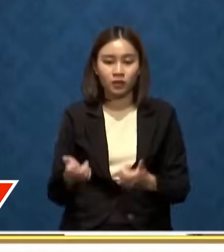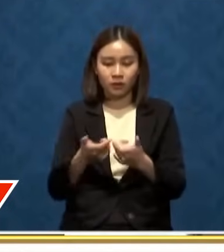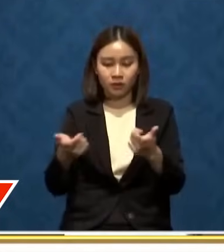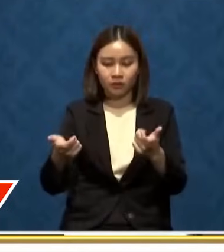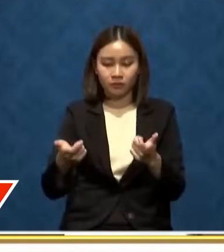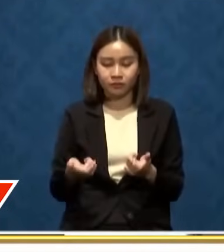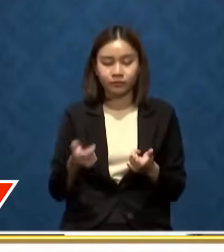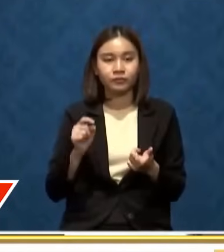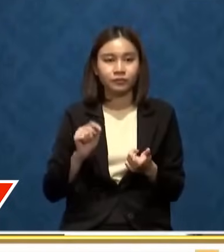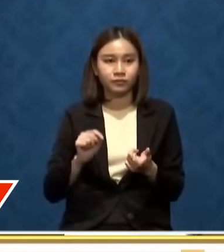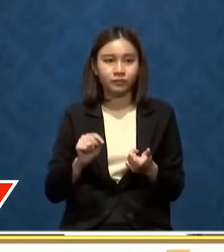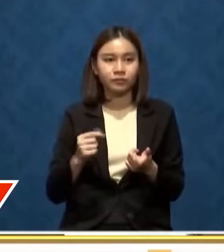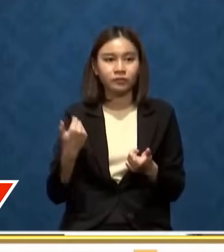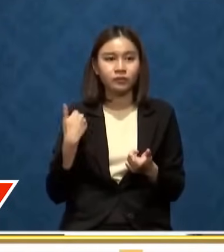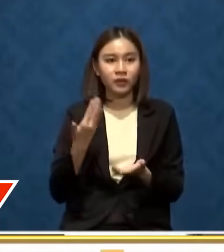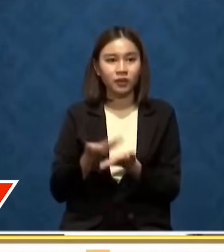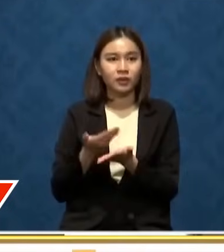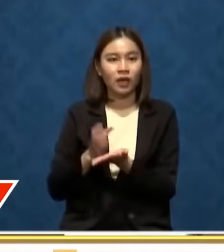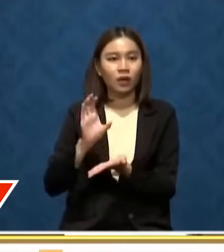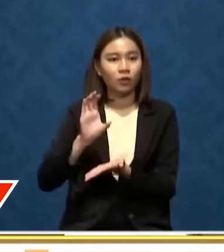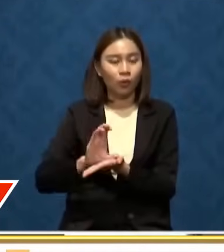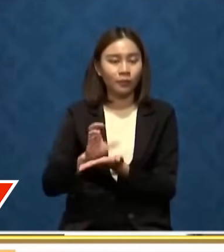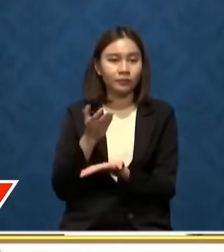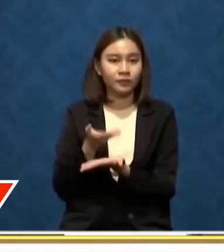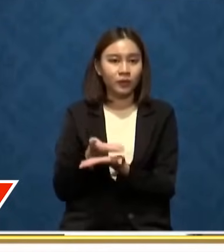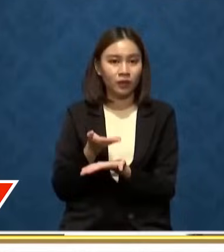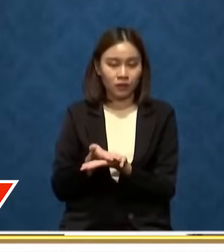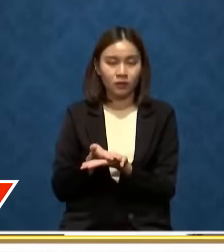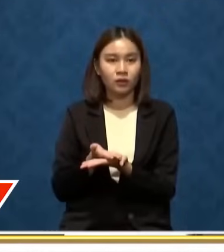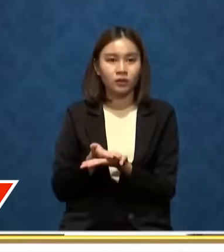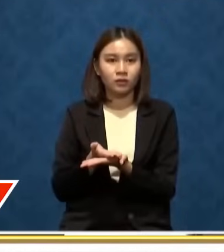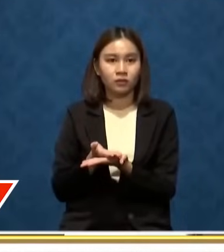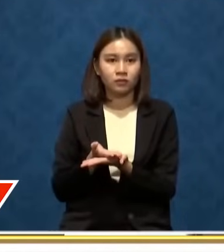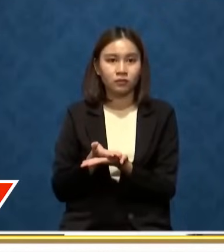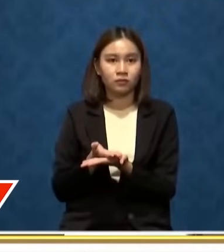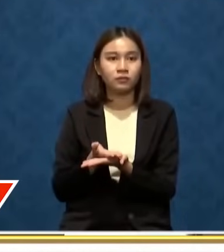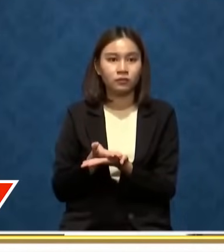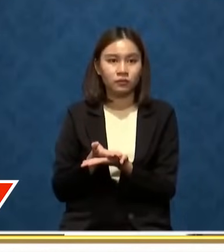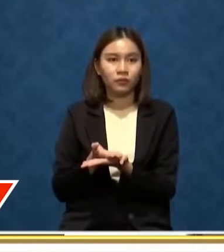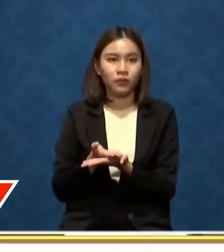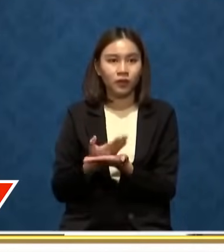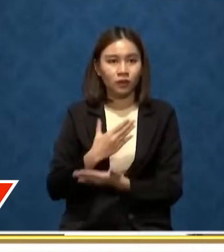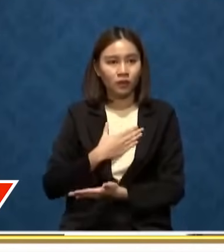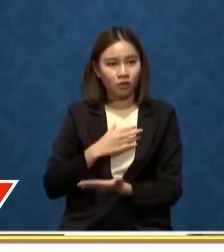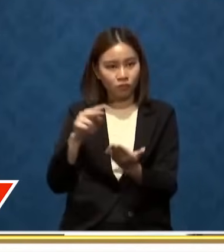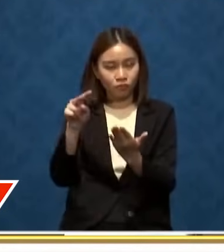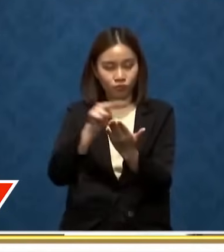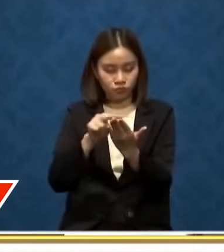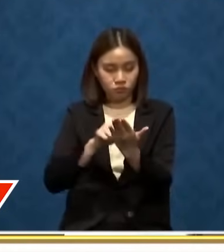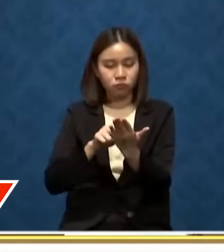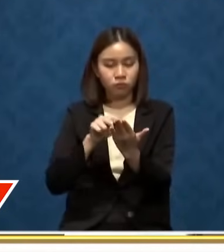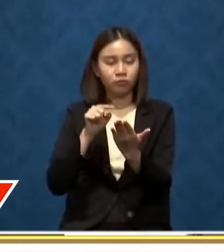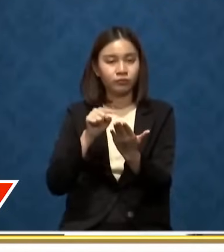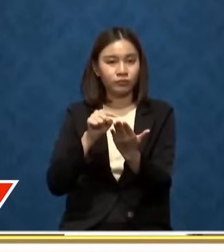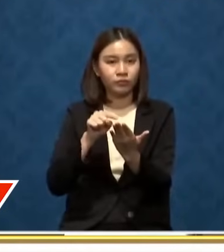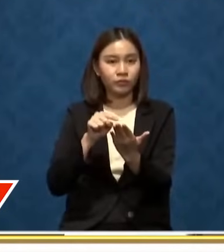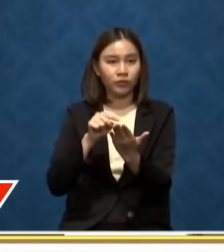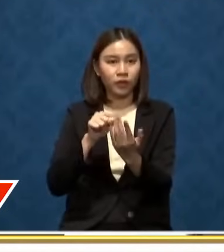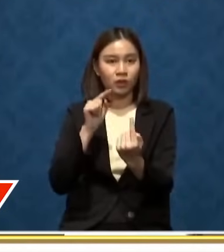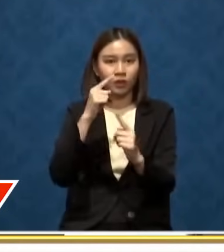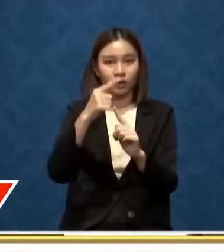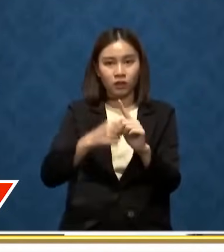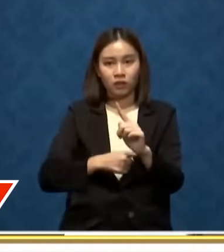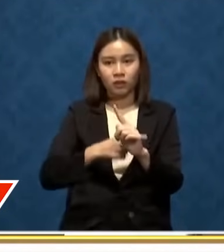นนี้ได้มีงบการเงินนะคะซึ่งก็ท่านก็ได้ดูงบการเงินดังกล่าวนะคะณวัน